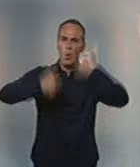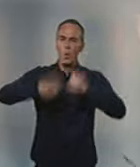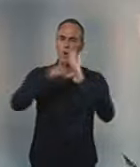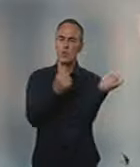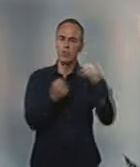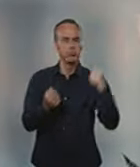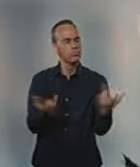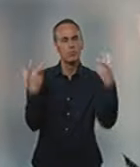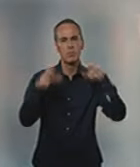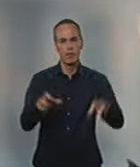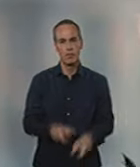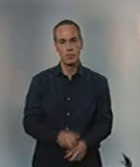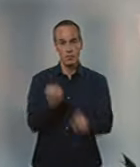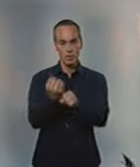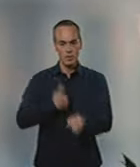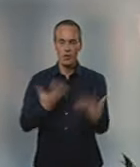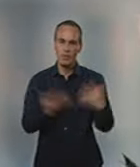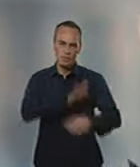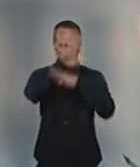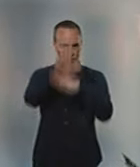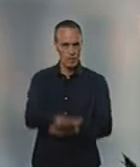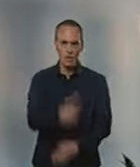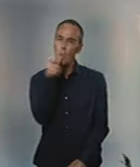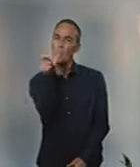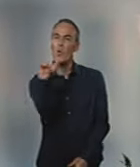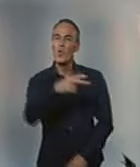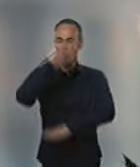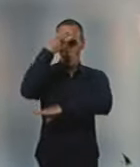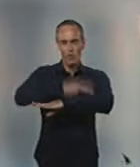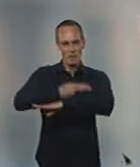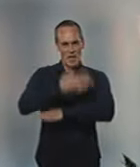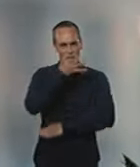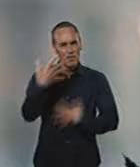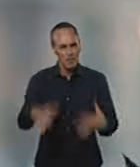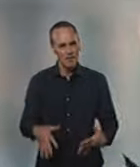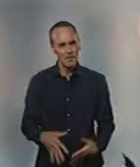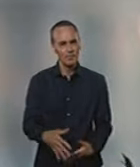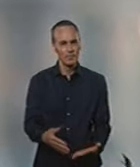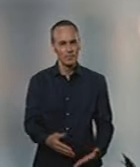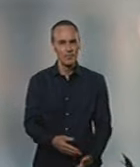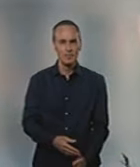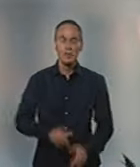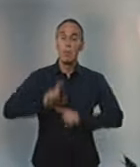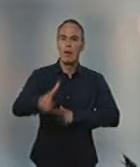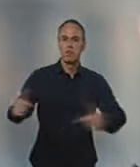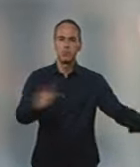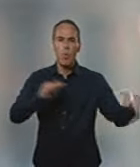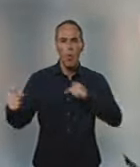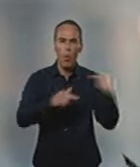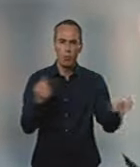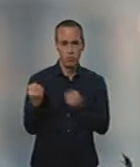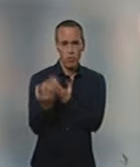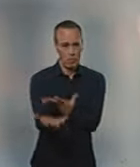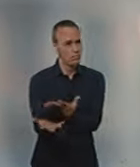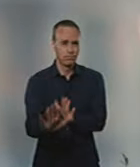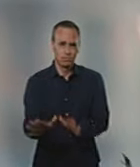veux protéger le travail j'ai osé le mot frontière je le sais cela fait débat mais si j'ai mis les